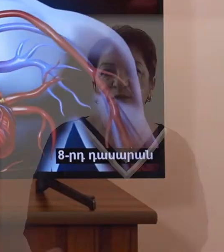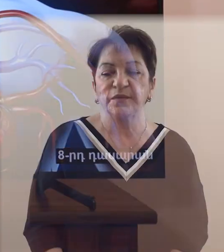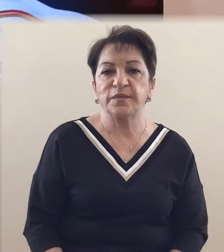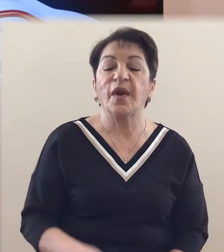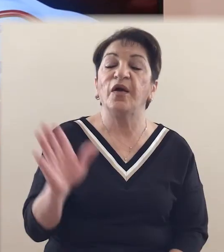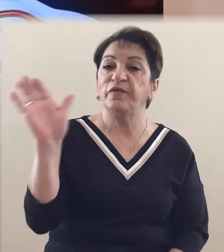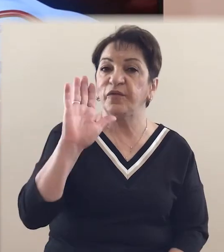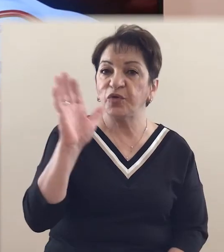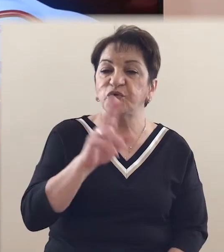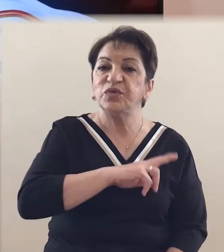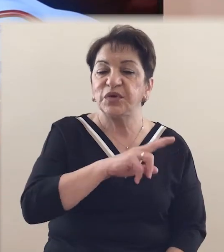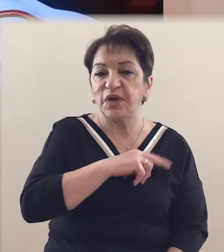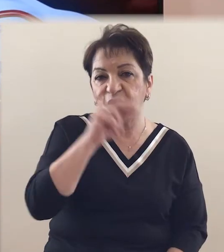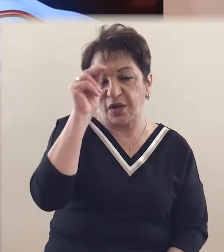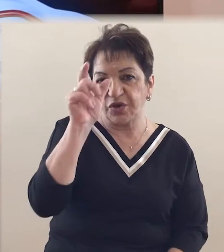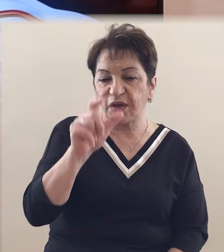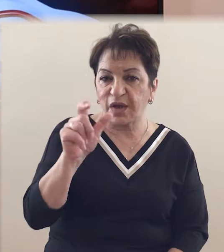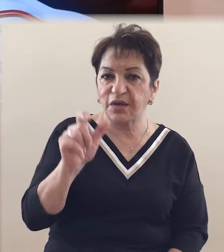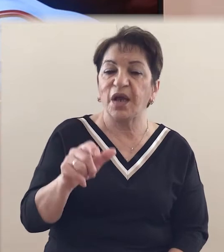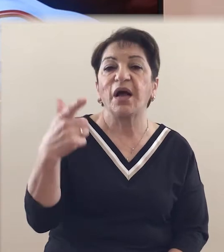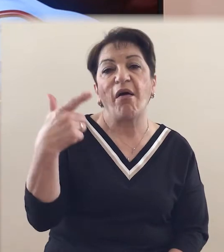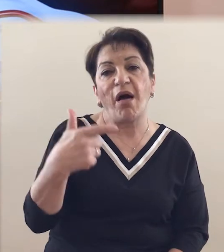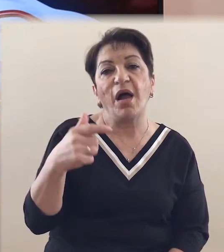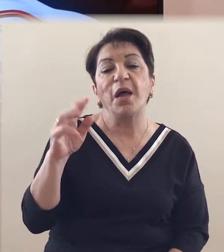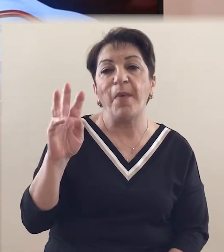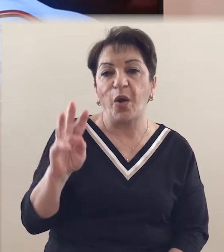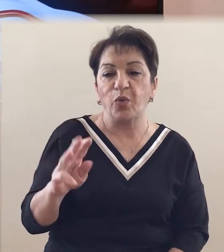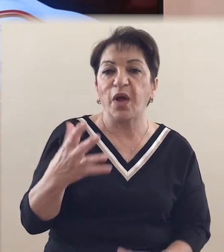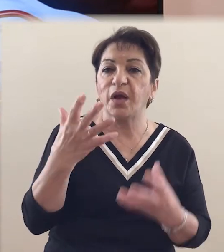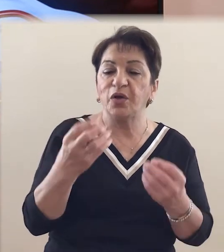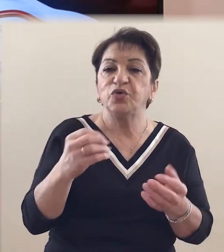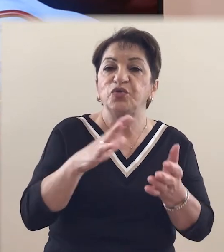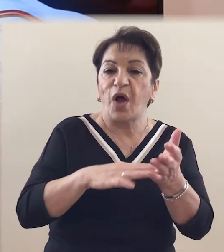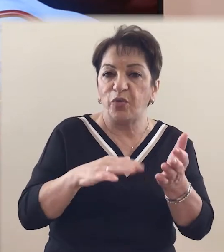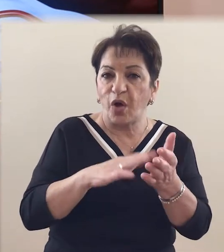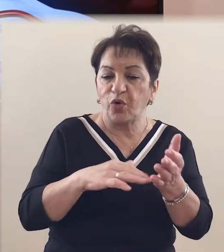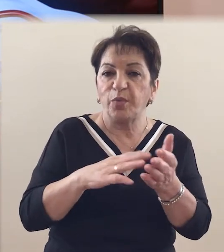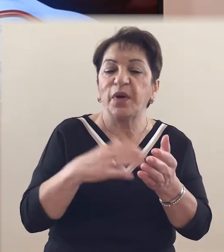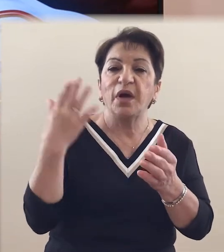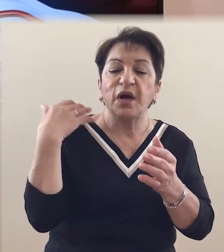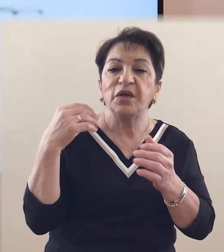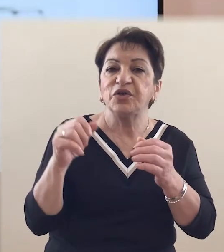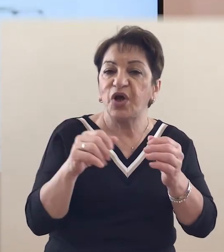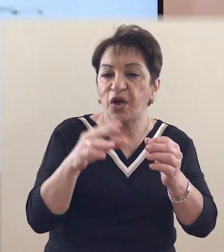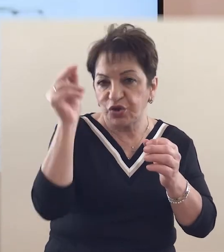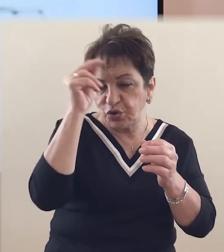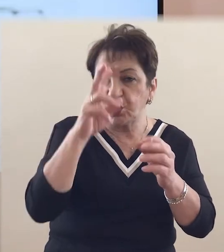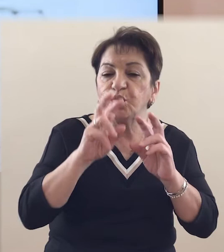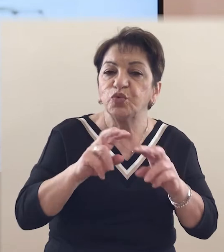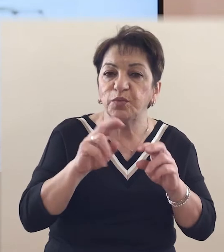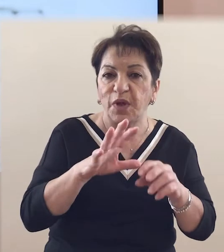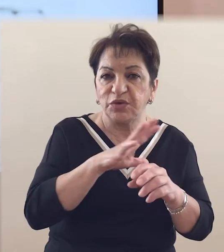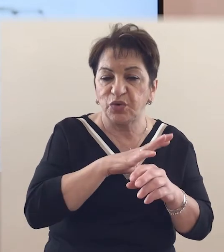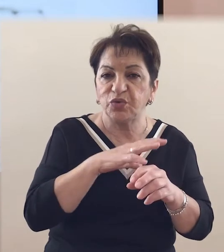Ողջույն սիրելի աշակերտներ։ Ես Գաննե Մանուկյանն եմ։ Այսօր մենք շարունակում ենք հենաշարժիչ համակարգի ուսումնասիրությունը